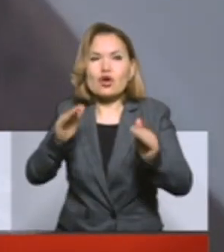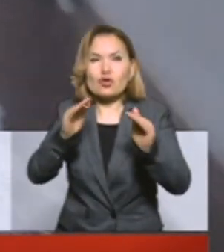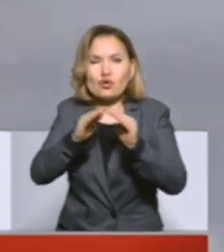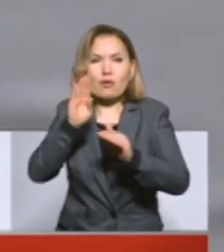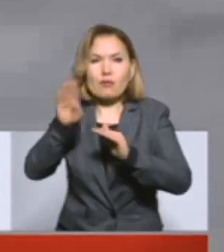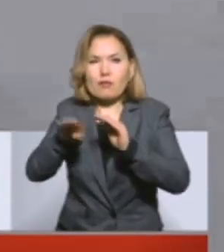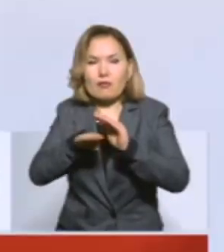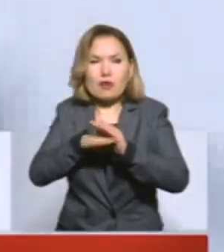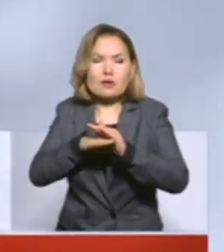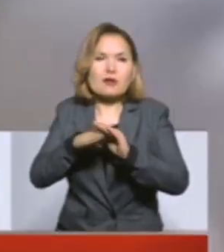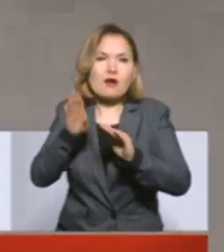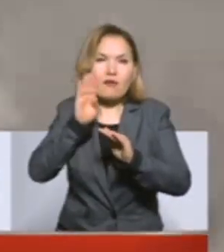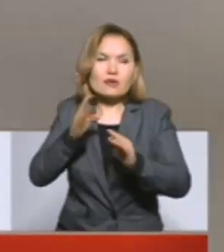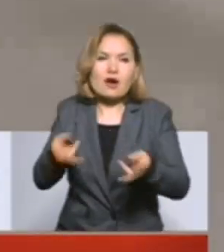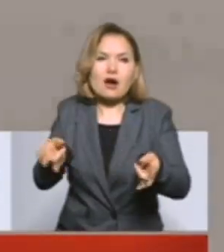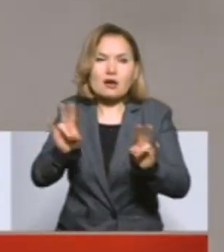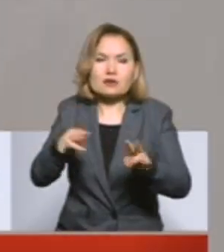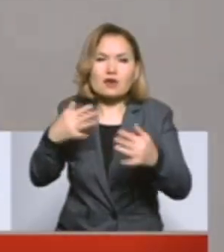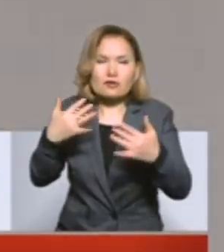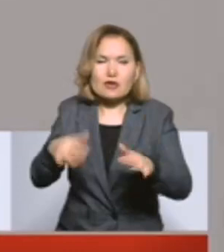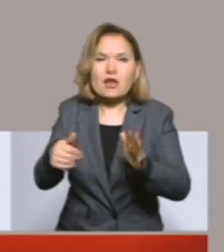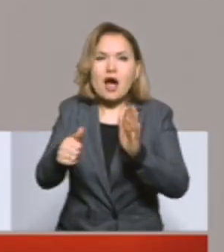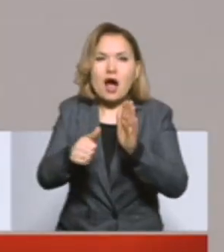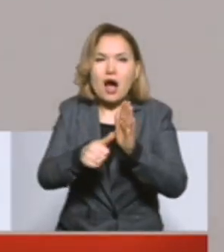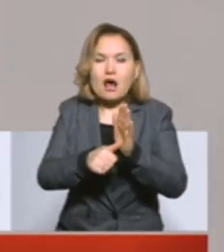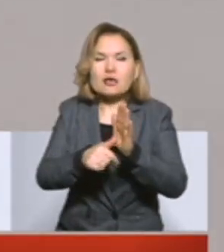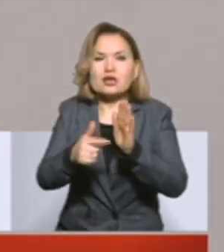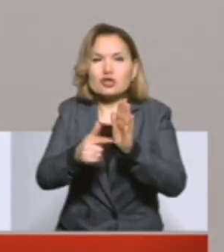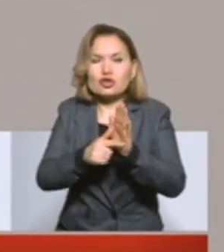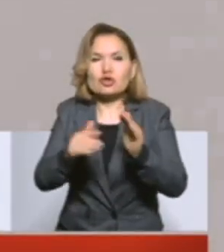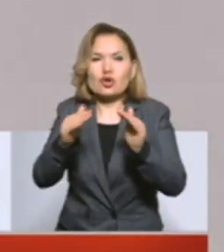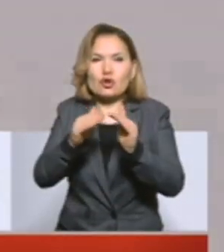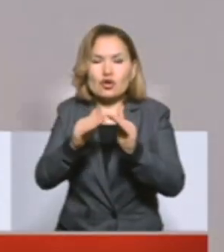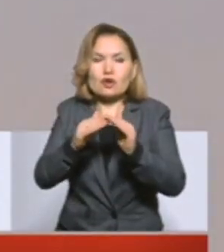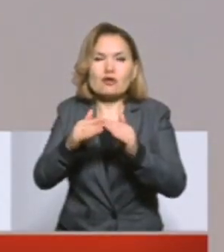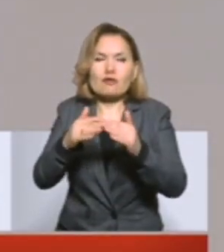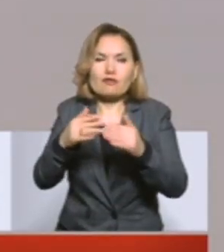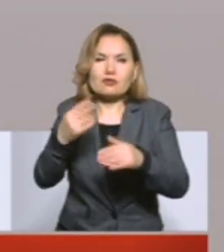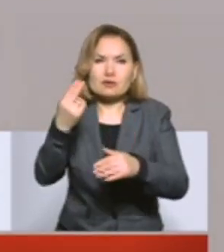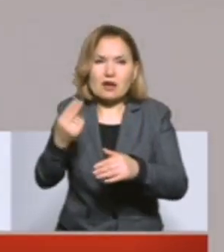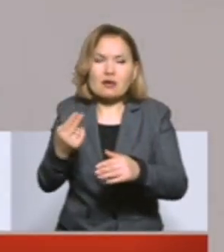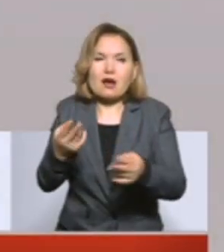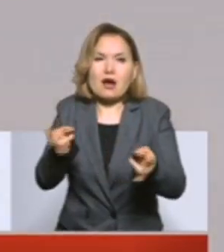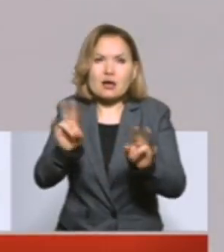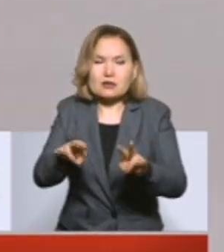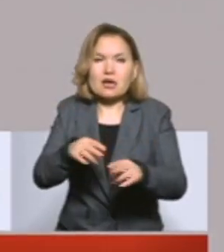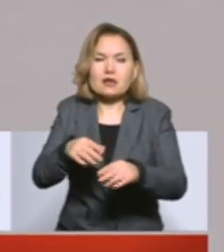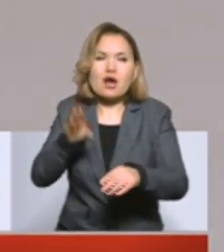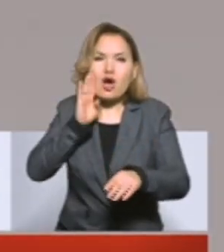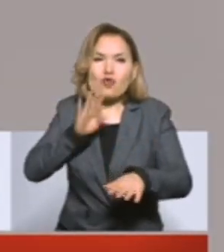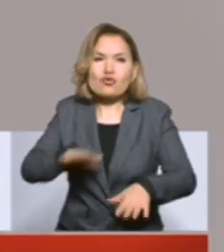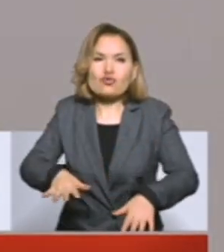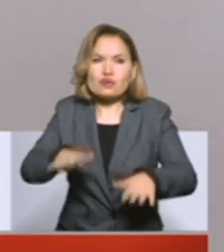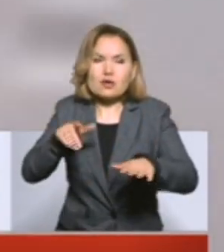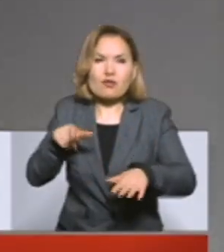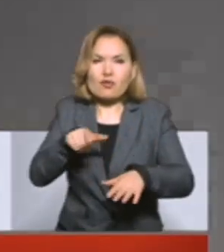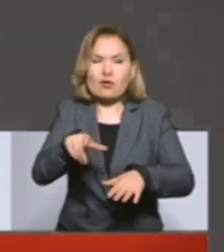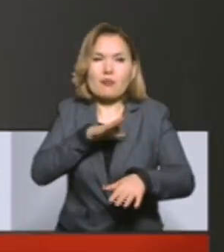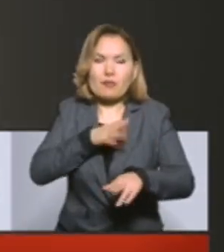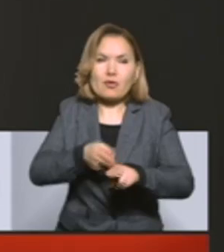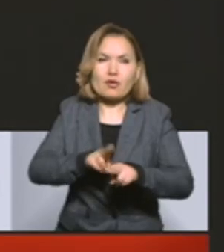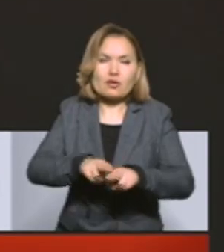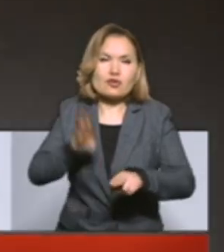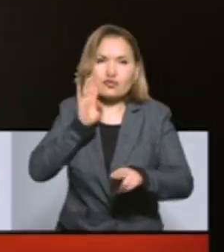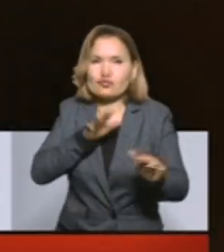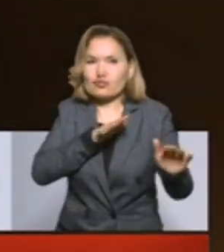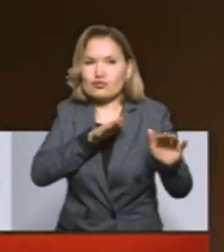бір 6-7 үй ғана тұр, кішкене қаржақ бітті. Бұл деңгей өте жоғары, өзен тасыған жоғары. Енді мынаның үстіне тасқын су